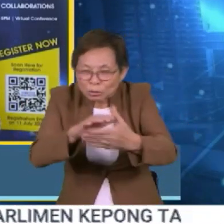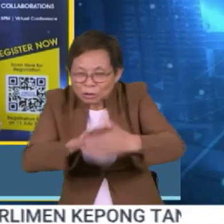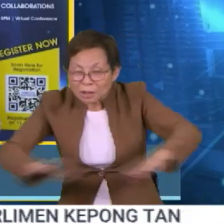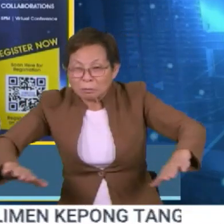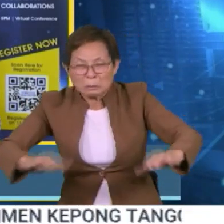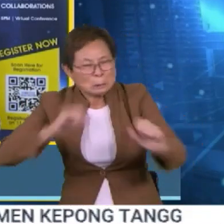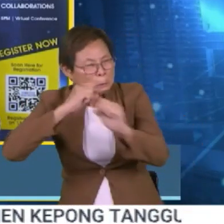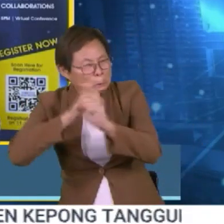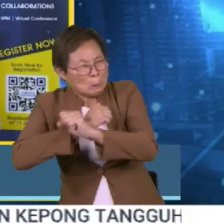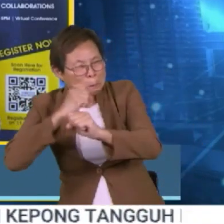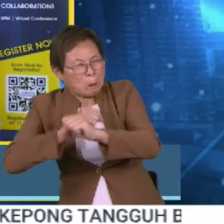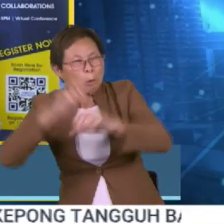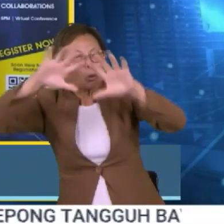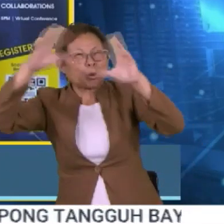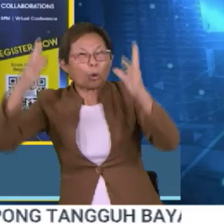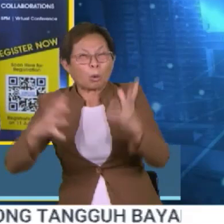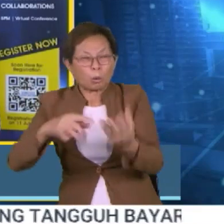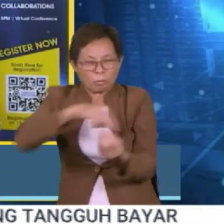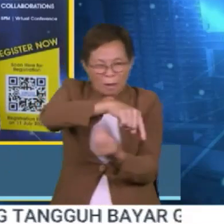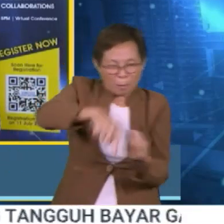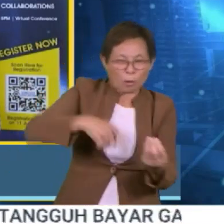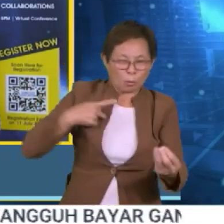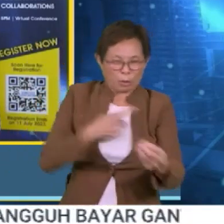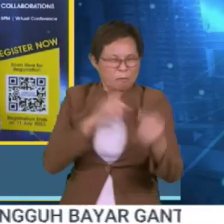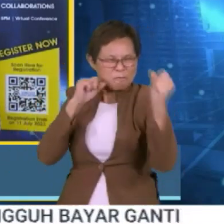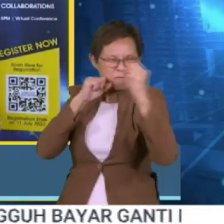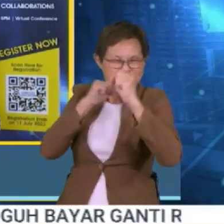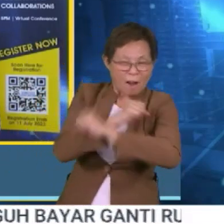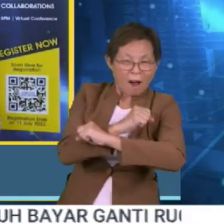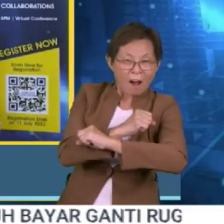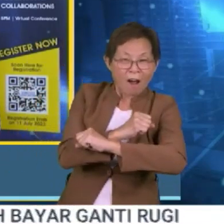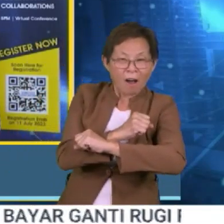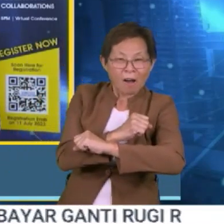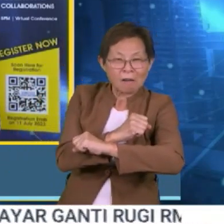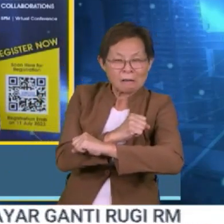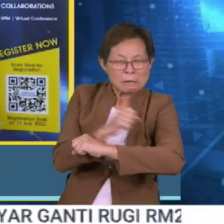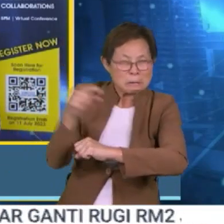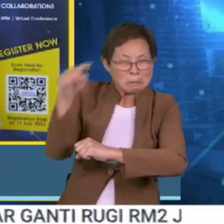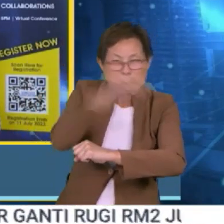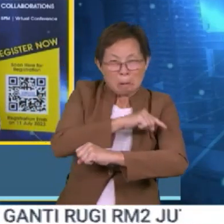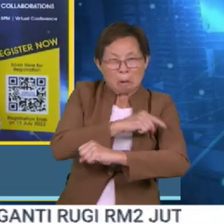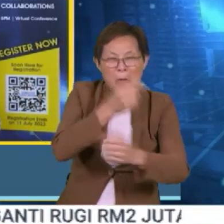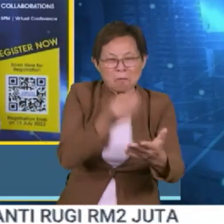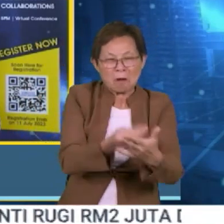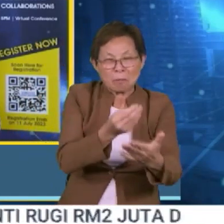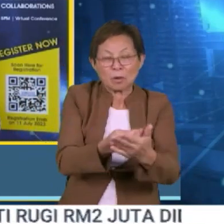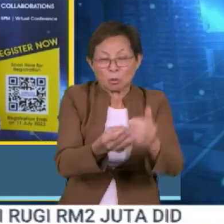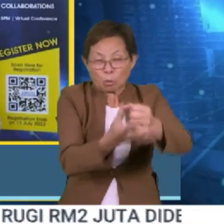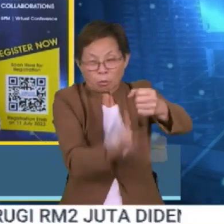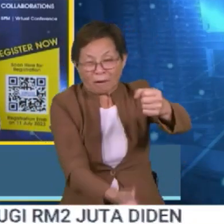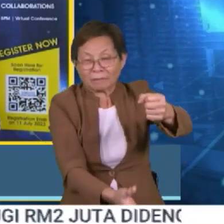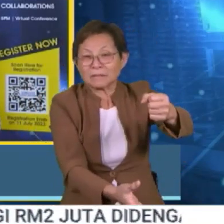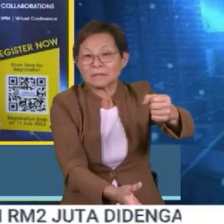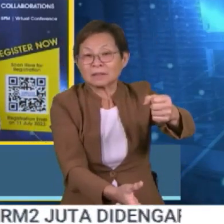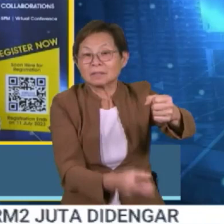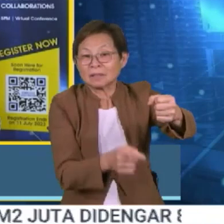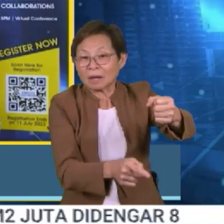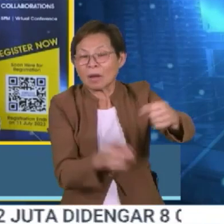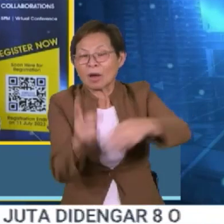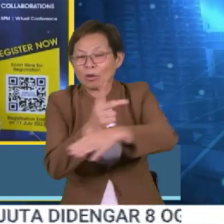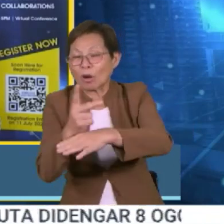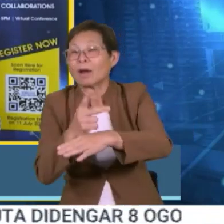sangat menyenangkan dalam perjuangan kita mengenai penyelenggaraan penyelenggaraan finansial sebagai